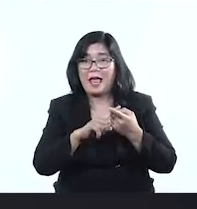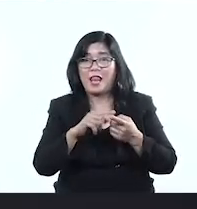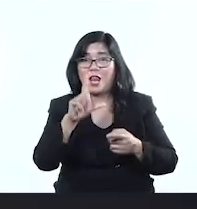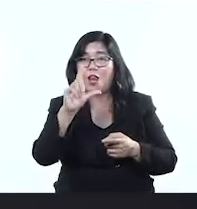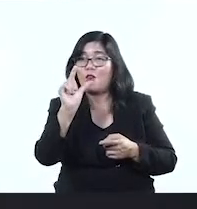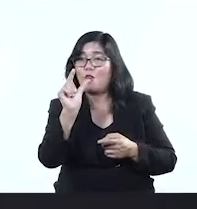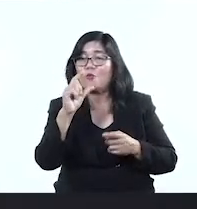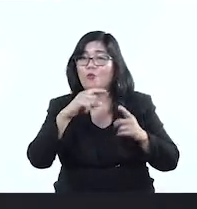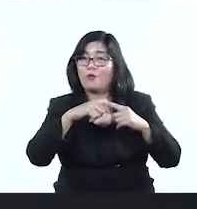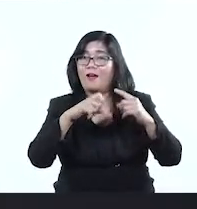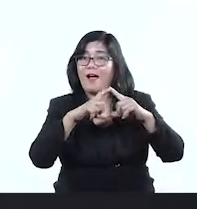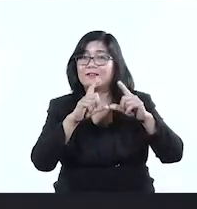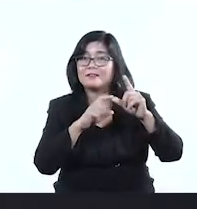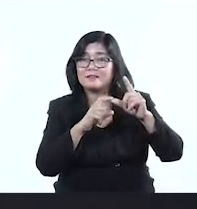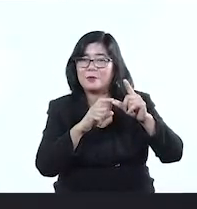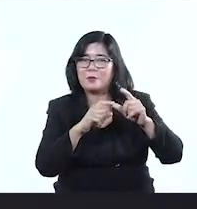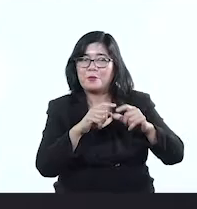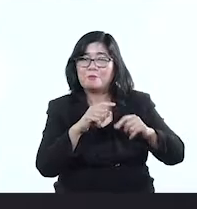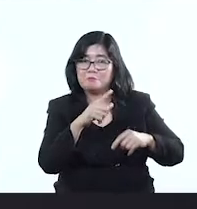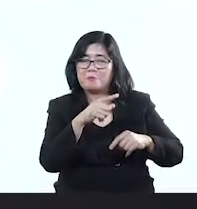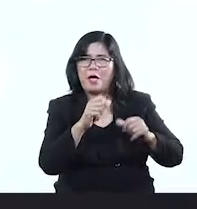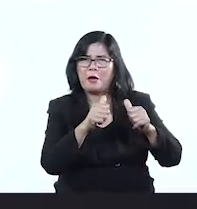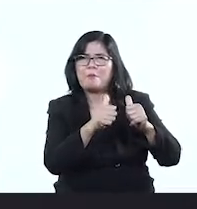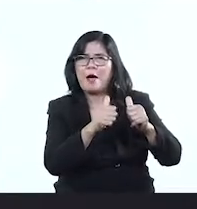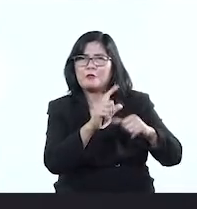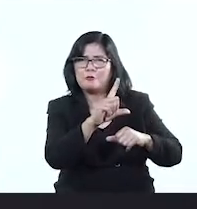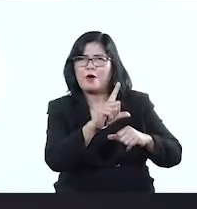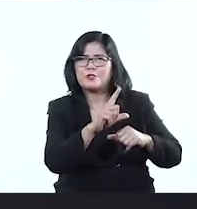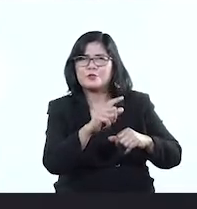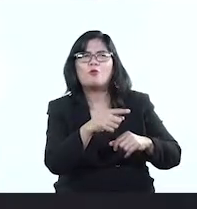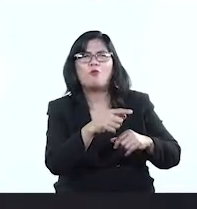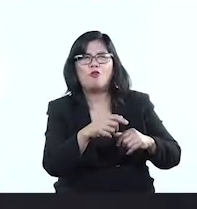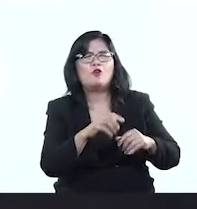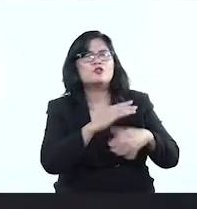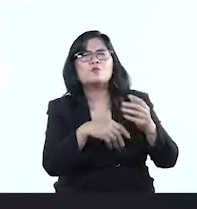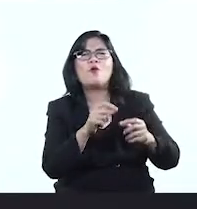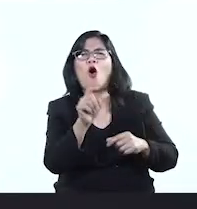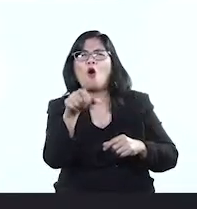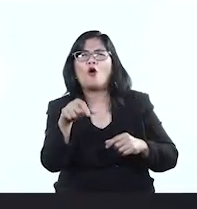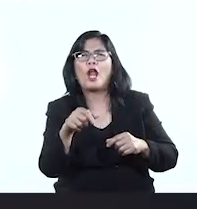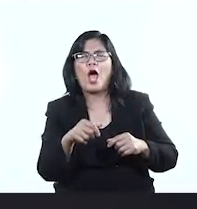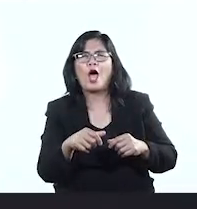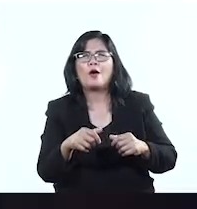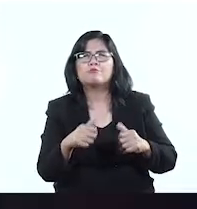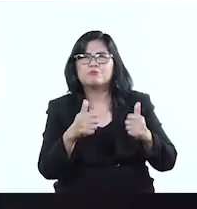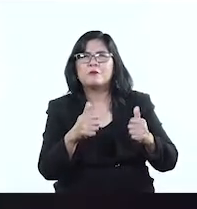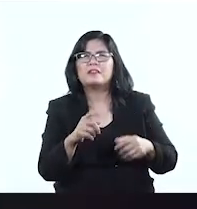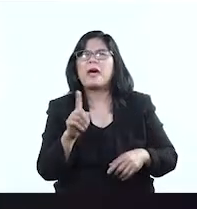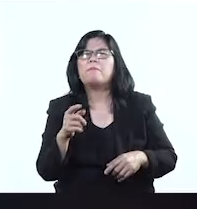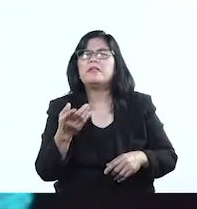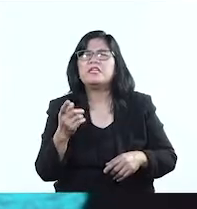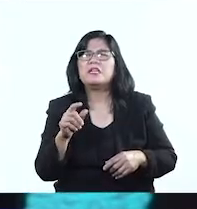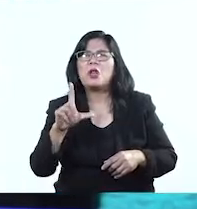oh yang mode hebatnya iya hebat Rio disenangi banyak orang dia Tapi menurut gue komodia homo